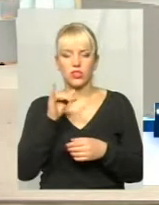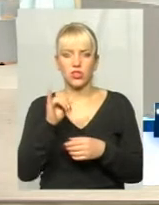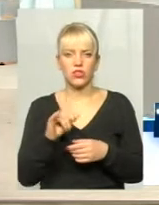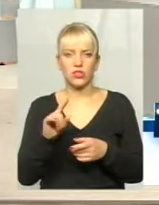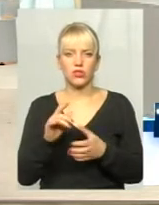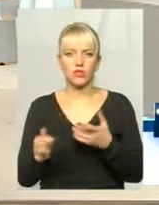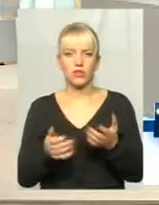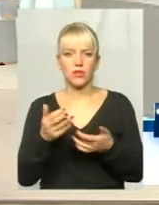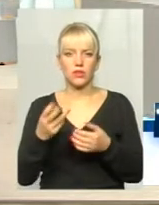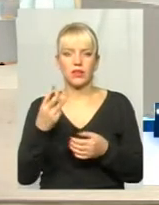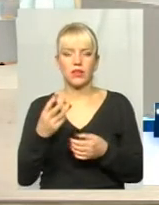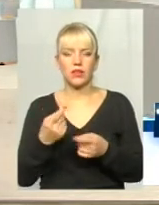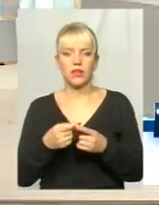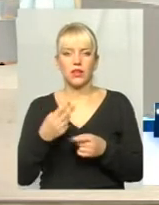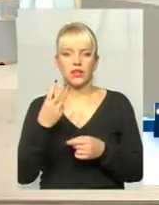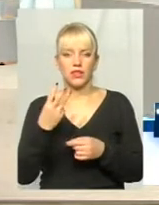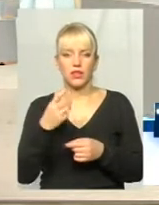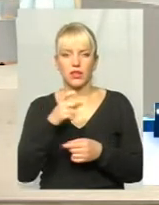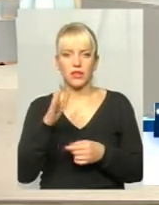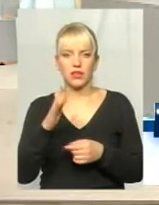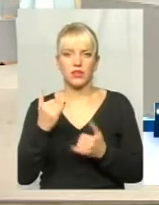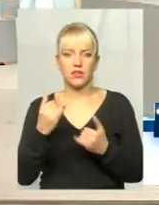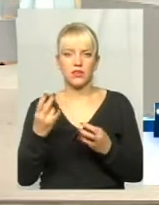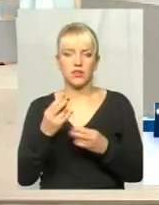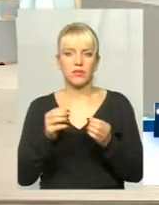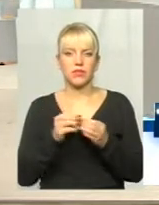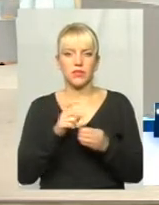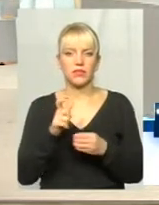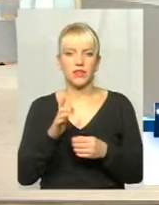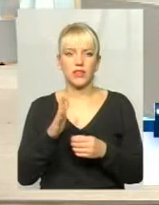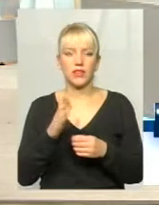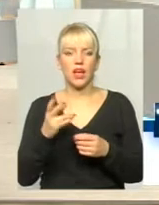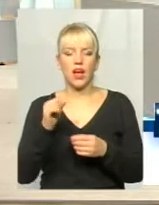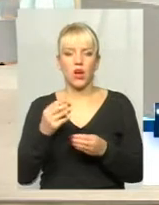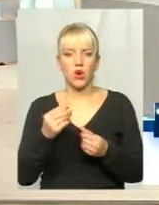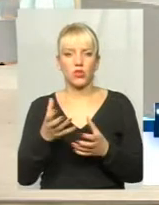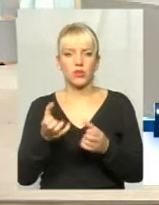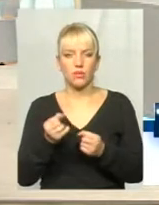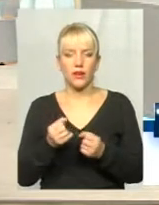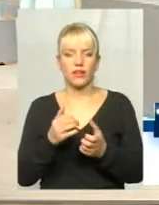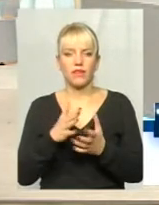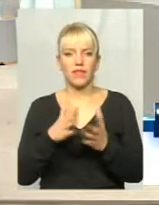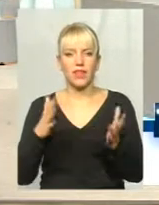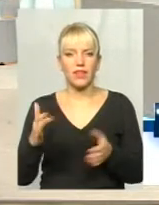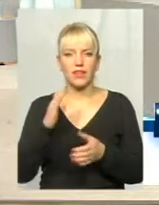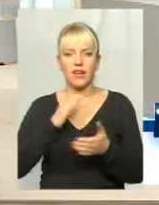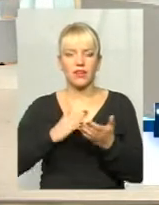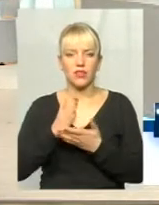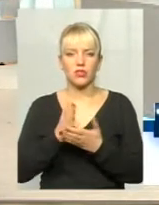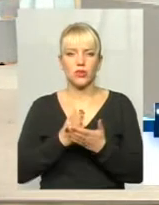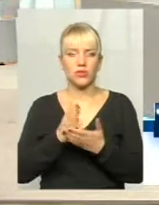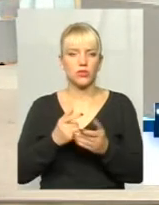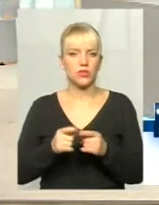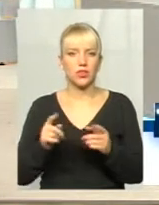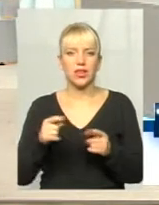там 3-5 хвилин, зараз треба 10 хвилин. Гроші береться дуже великі, а якість обслуговування, і це ні до чого. Той